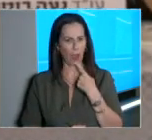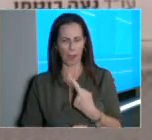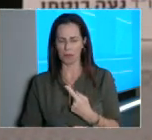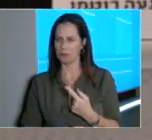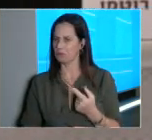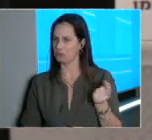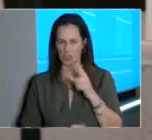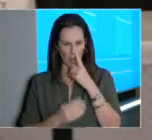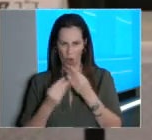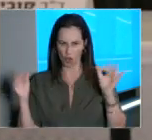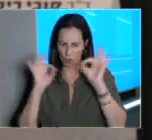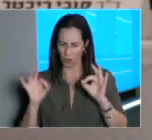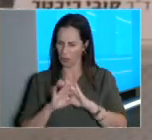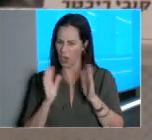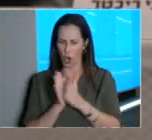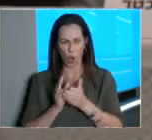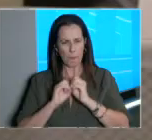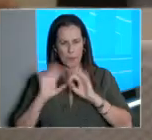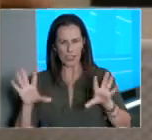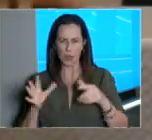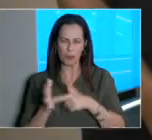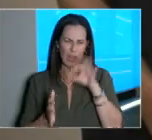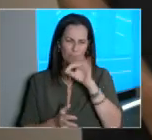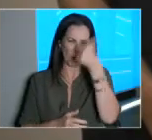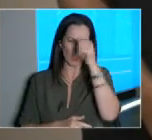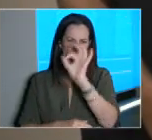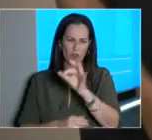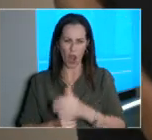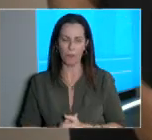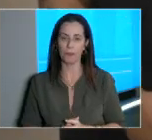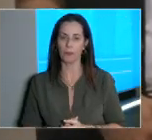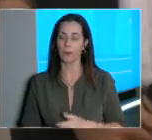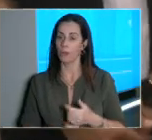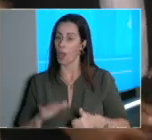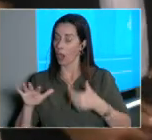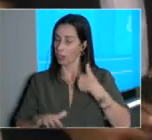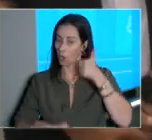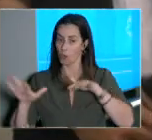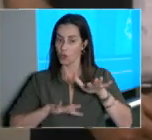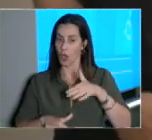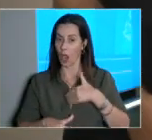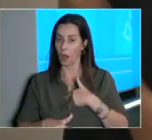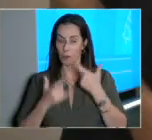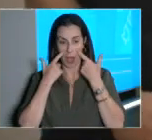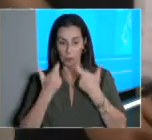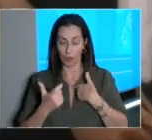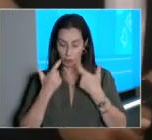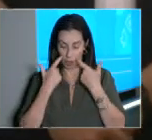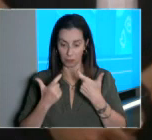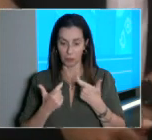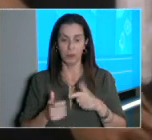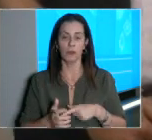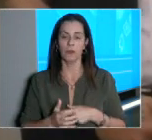בתגובה כי אינו חשוד בכלום וכל פרסום נגדו נועד לפגוע בו. כראש ממשלה לשעבר הוא מאובטח